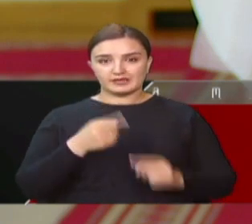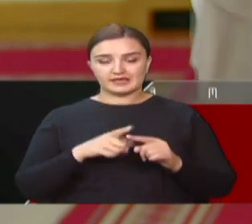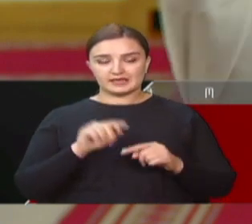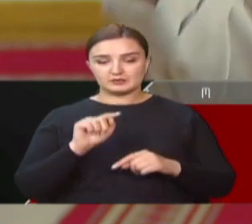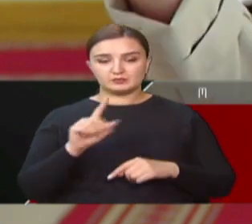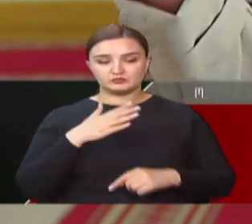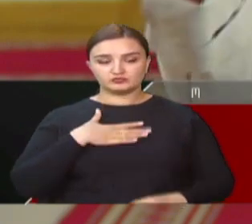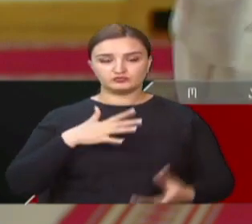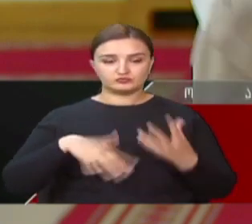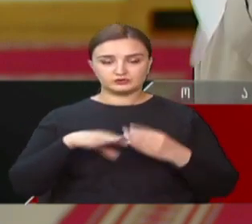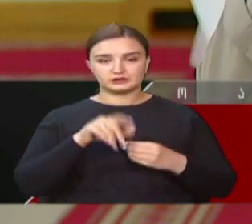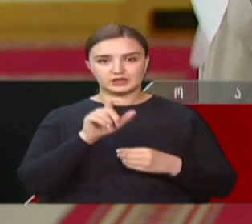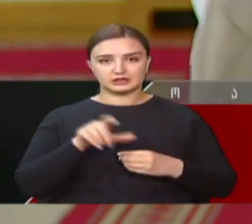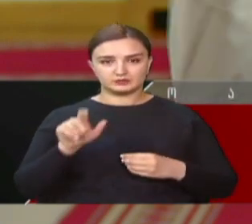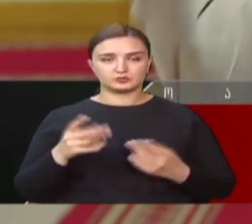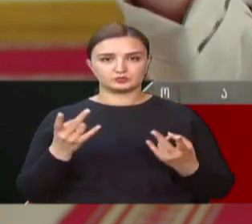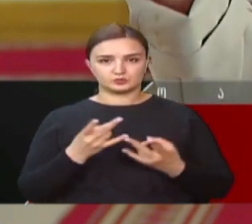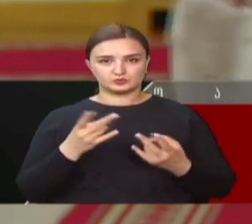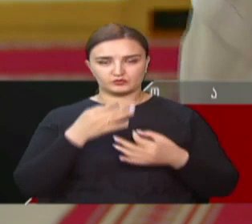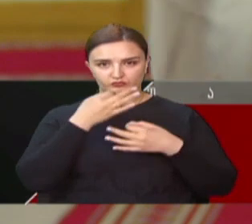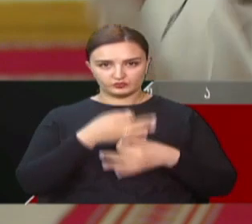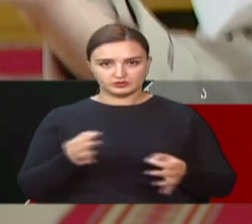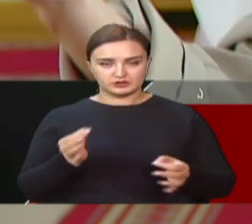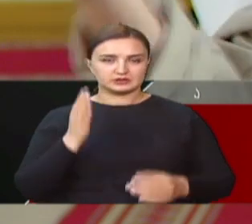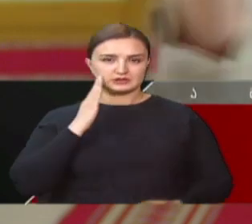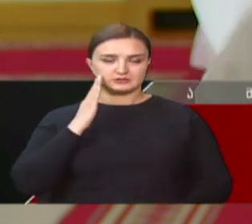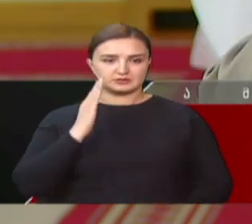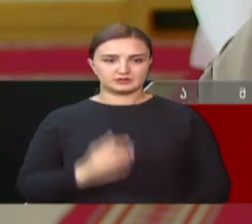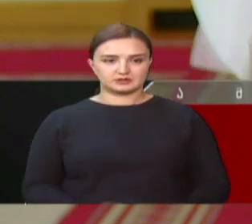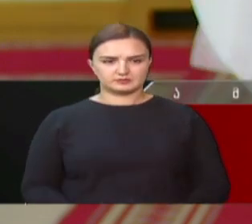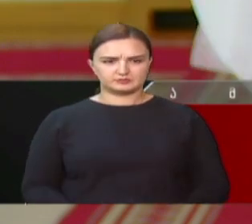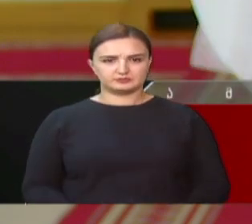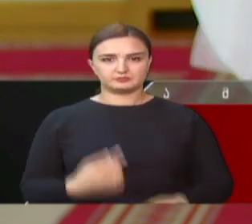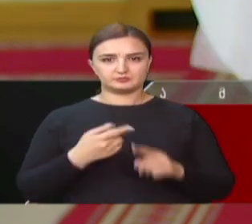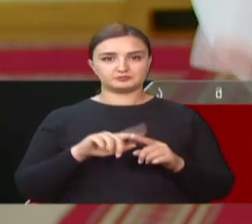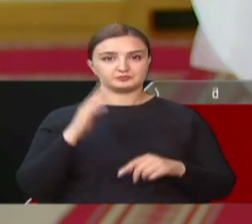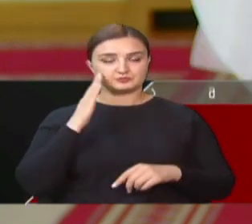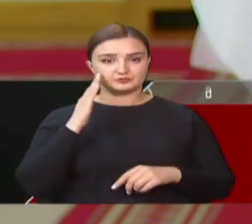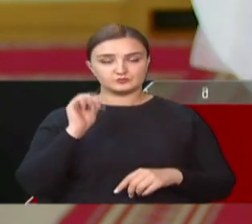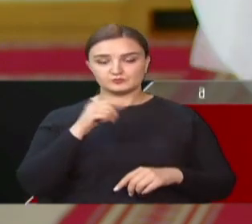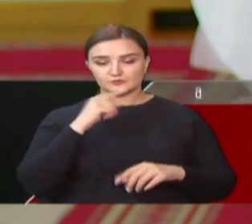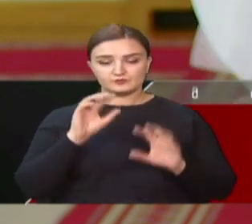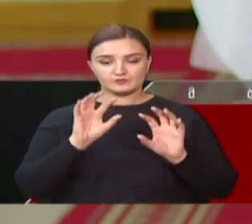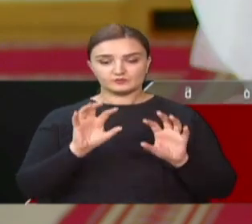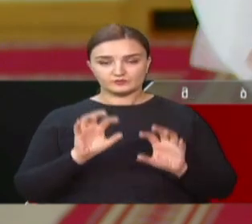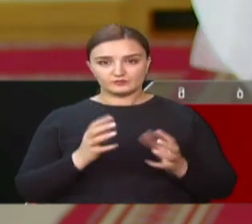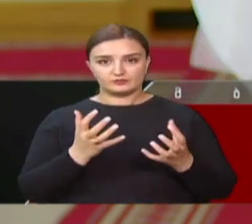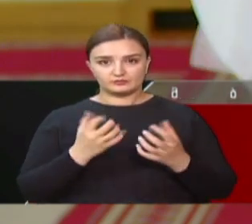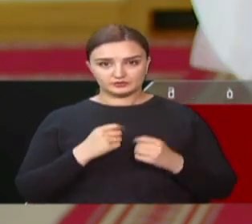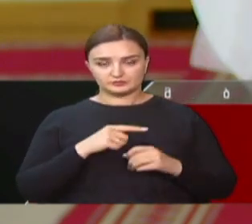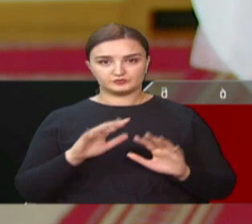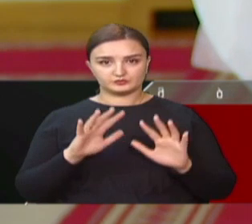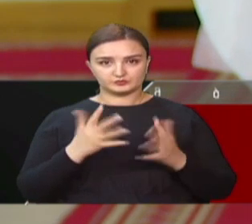ჩვენ ადამიანებს უნდა უთხრათ სიმართლე. ეს სიმართლე, როგორც რუსული კანონმდებლობის მიღების